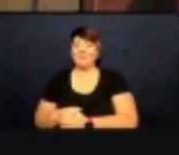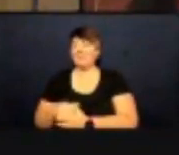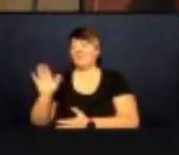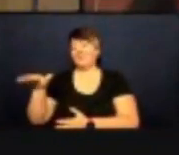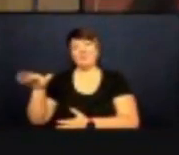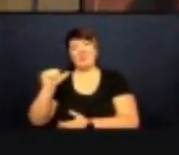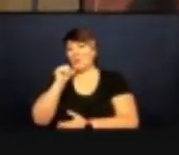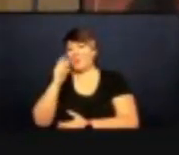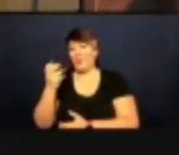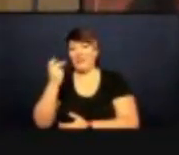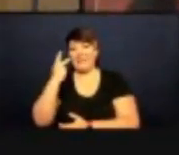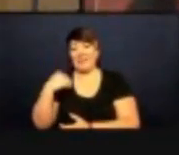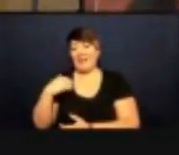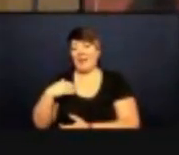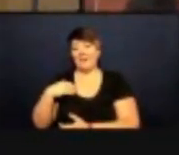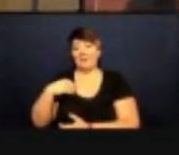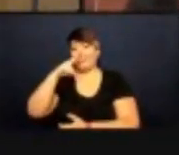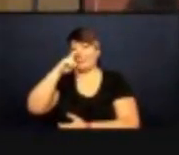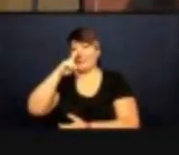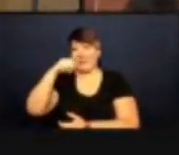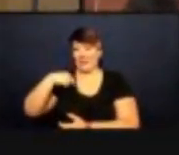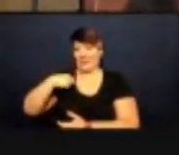Tunapaswa kutumia